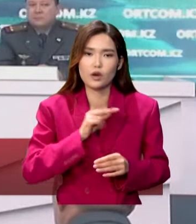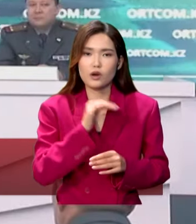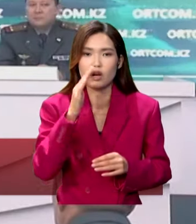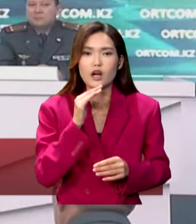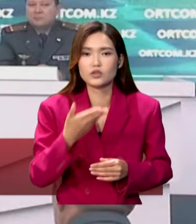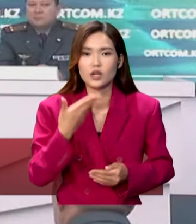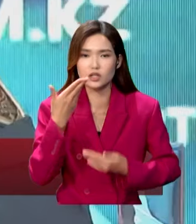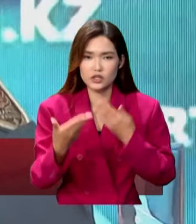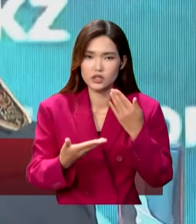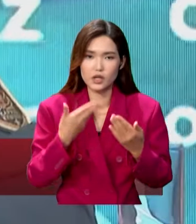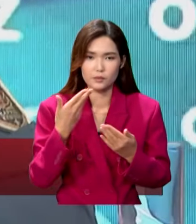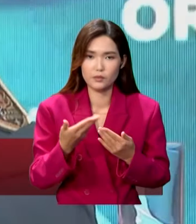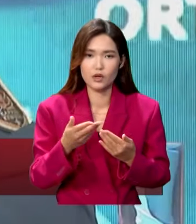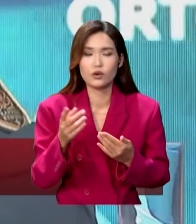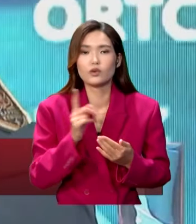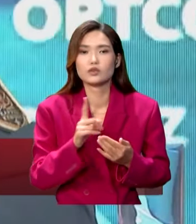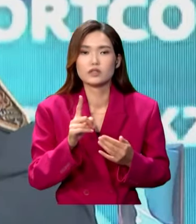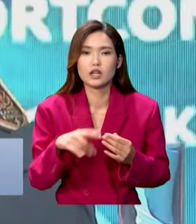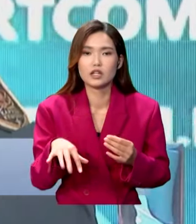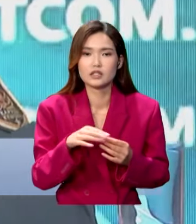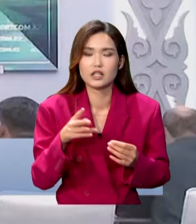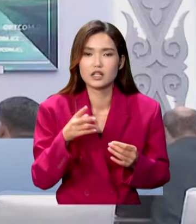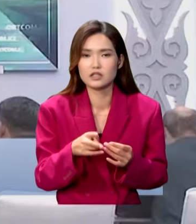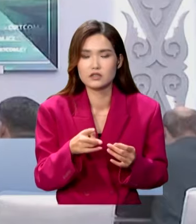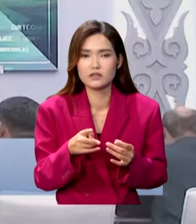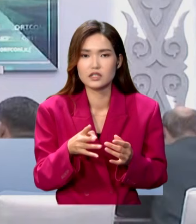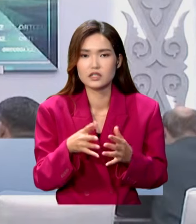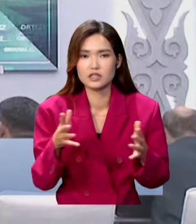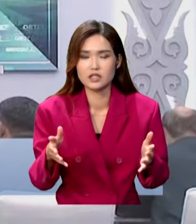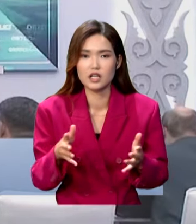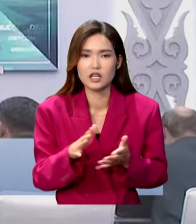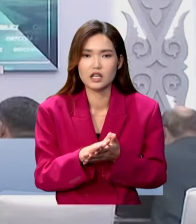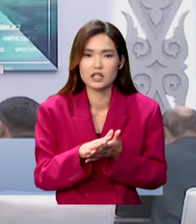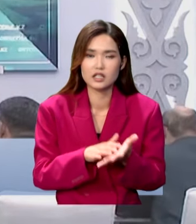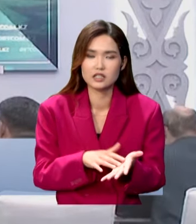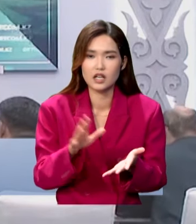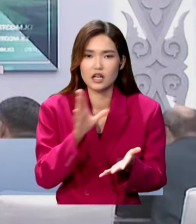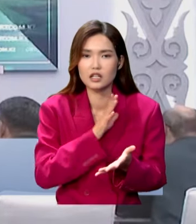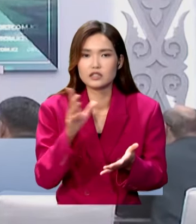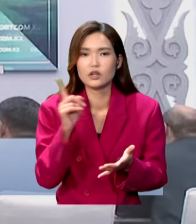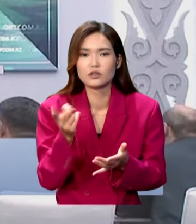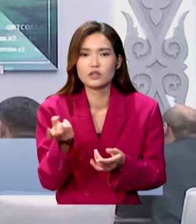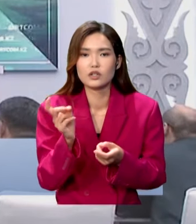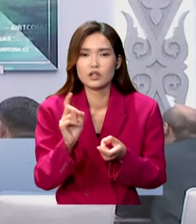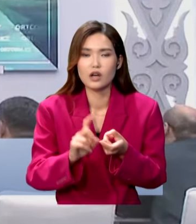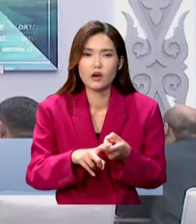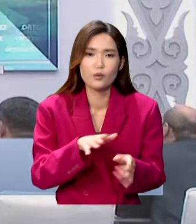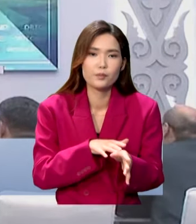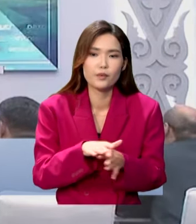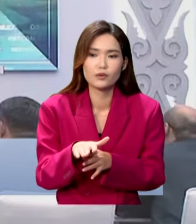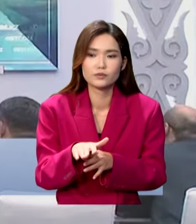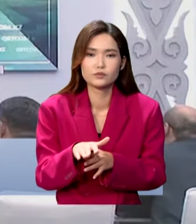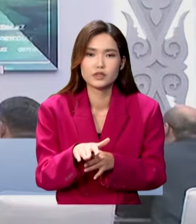спрашивать 2 тенг 2000 тенг 3.000 тенг это каждый ребёнок естественно 18 хочется